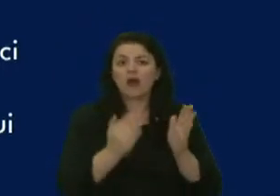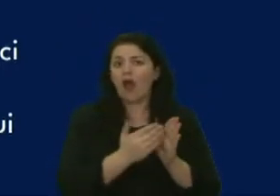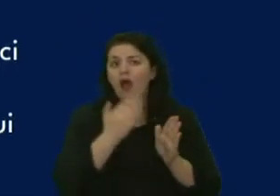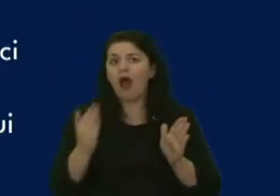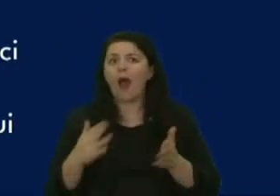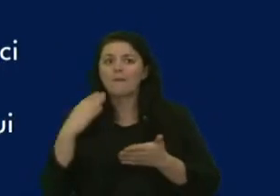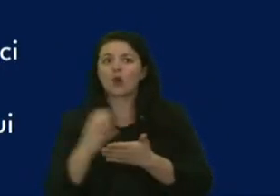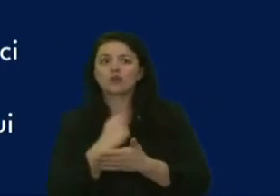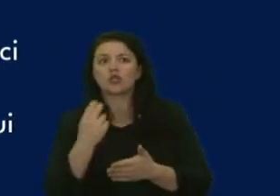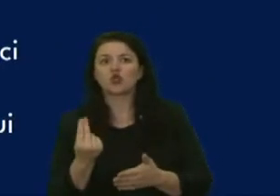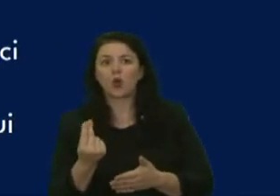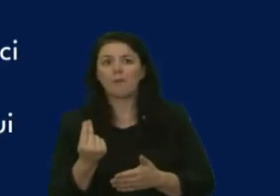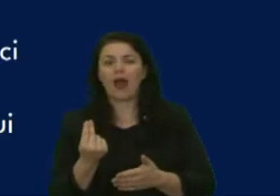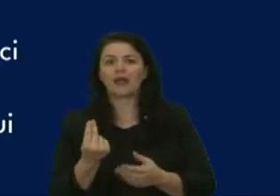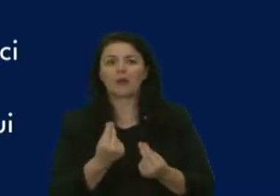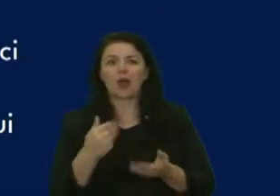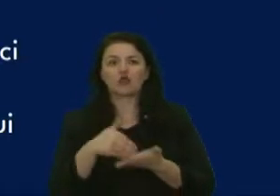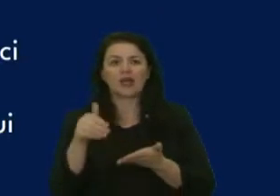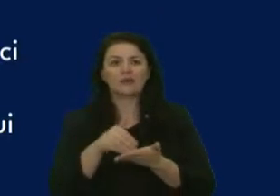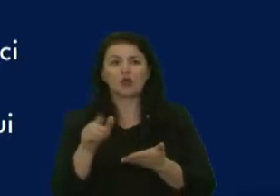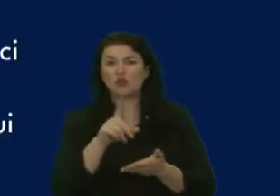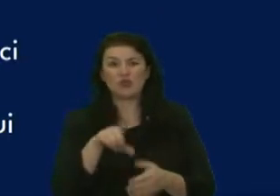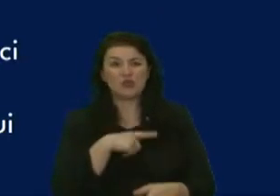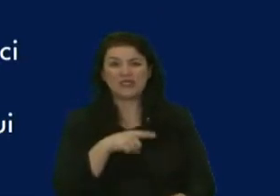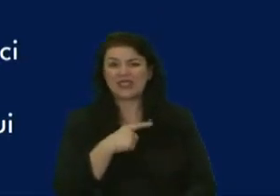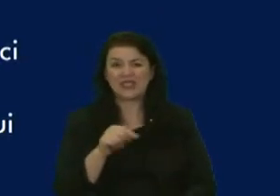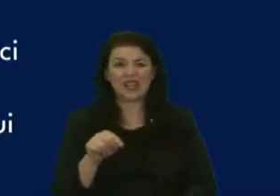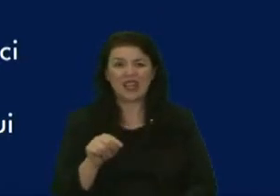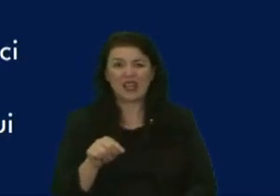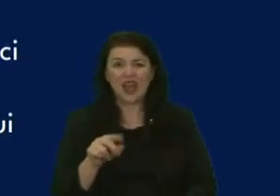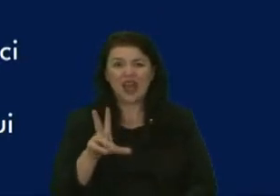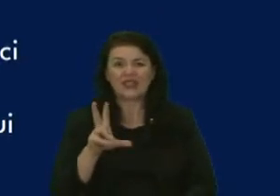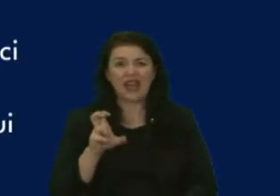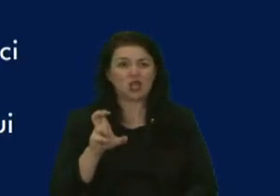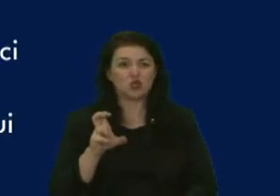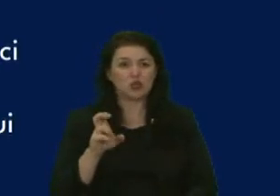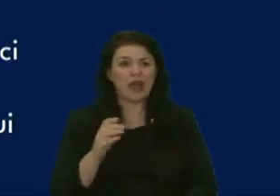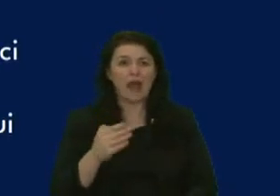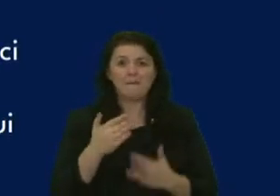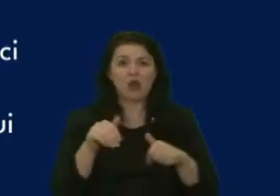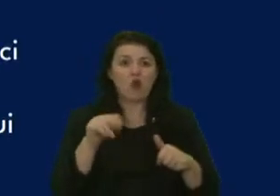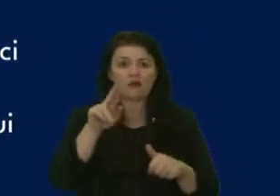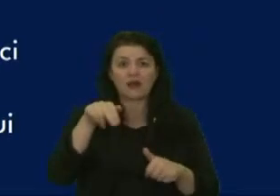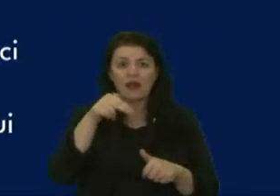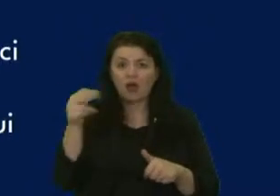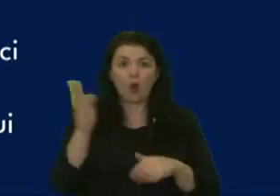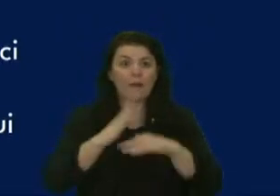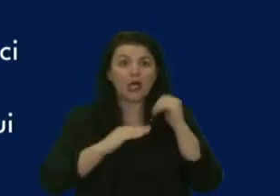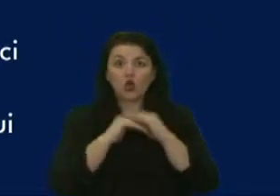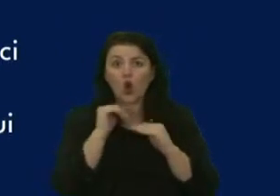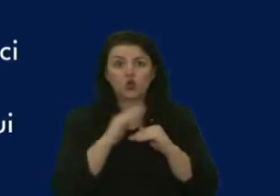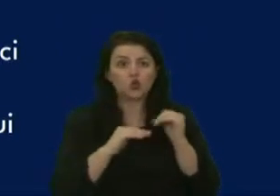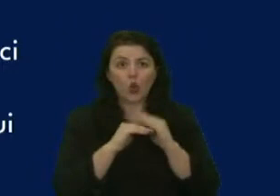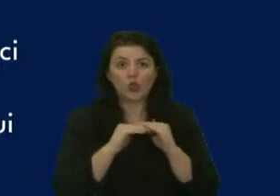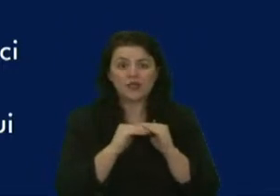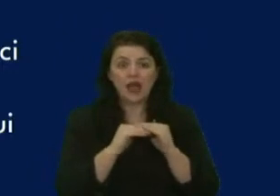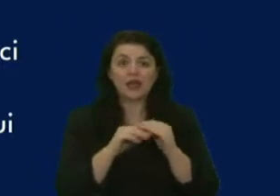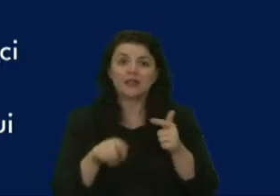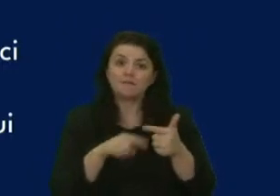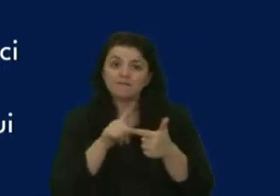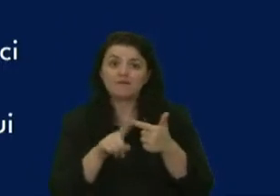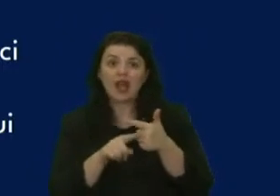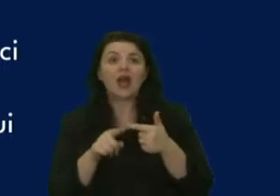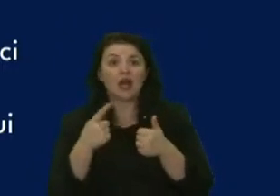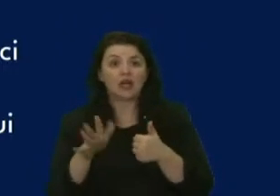pentru expropieri bani care nu sunt în ăia 300 de milioane de euro pentru construcția efectivă a metroului Deci din nou Iată